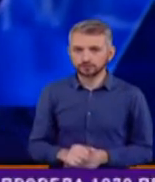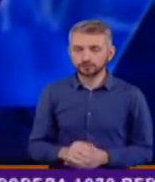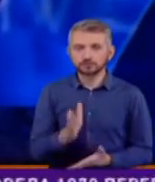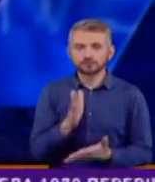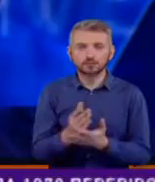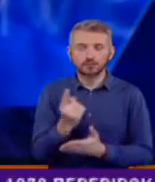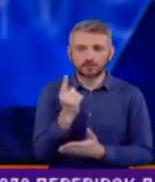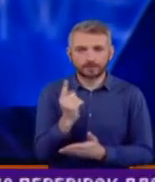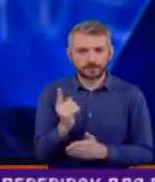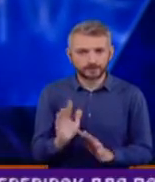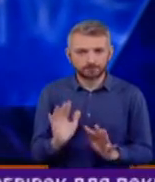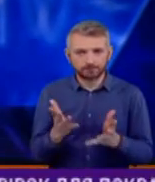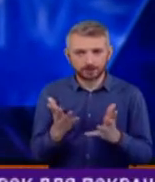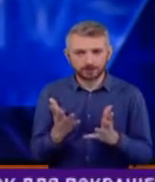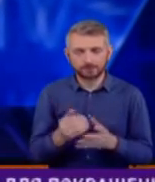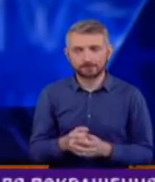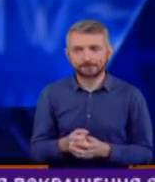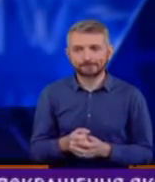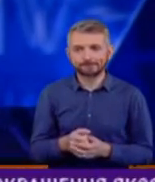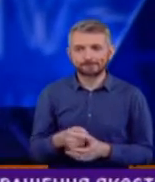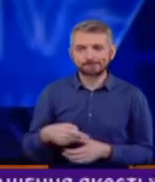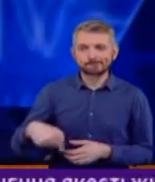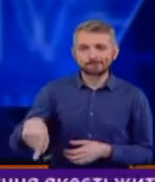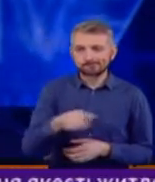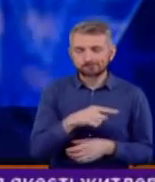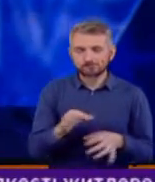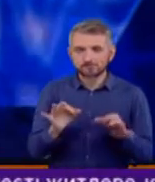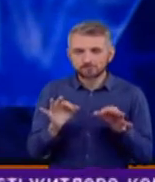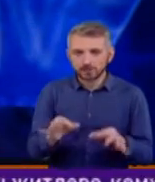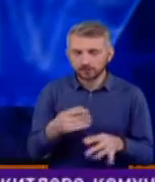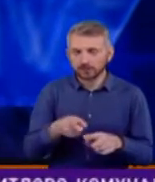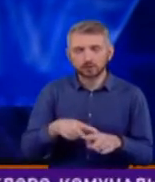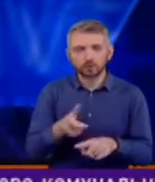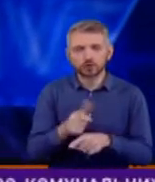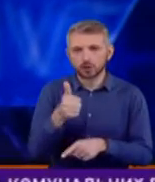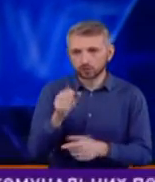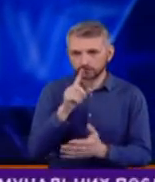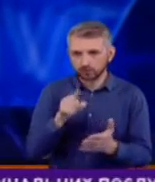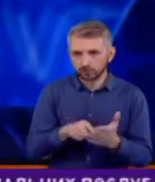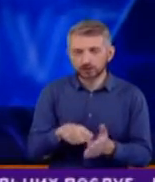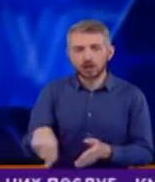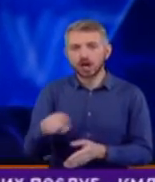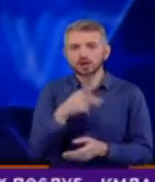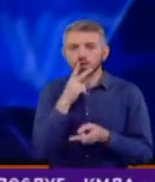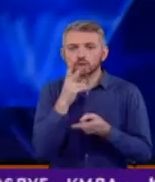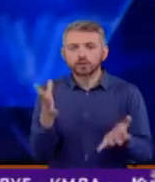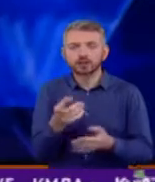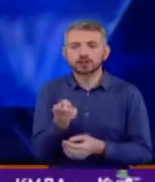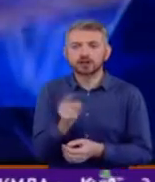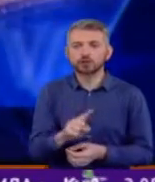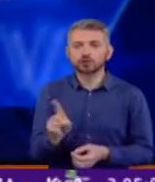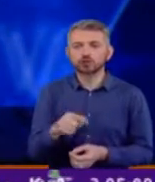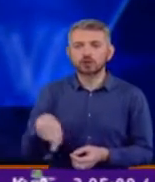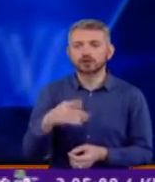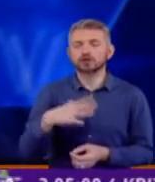есть один момент. Они, правда, это очень хороший вопрос, они не увидели того, что